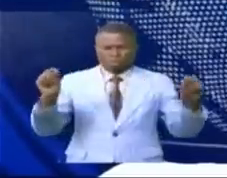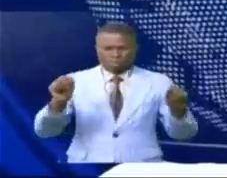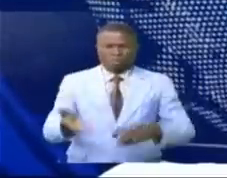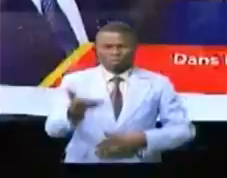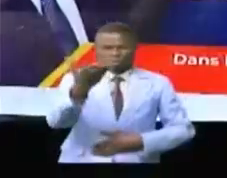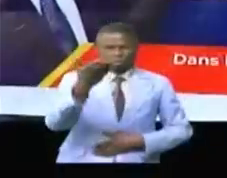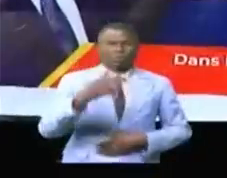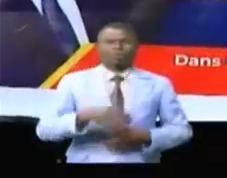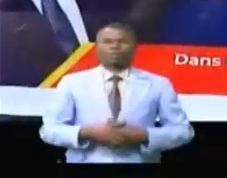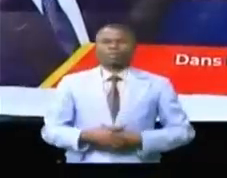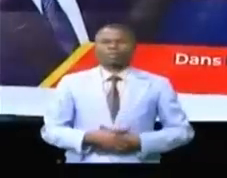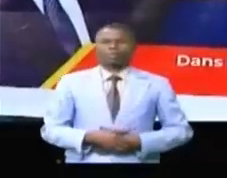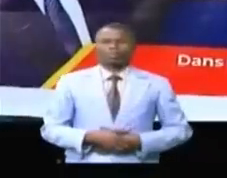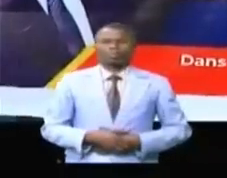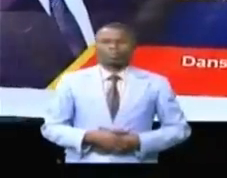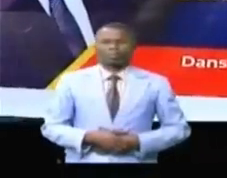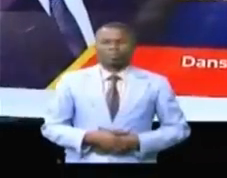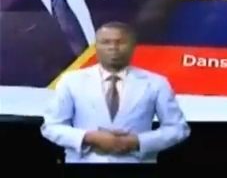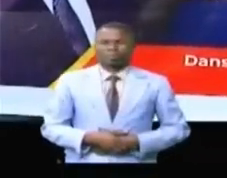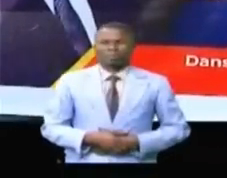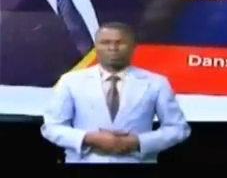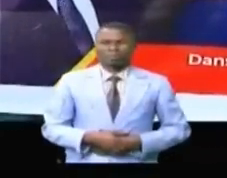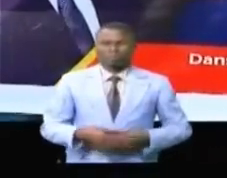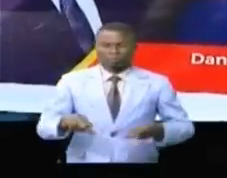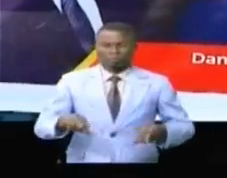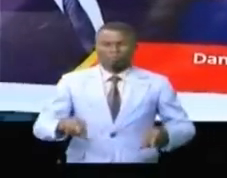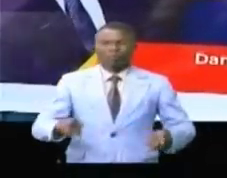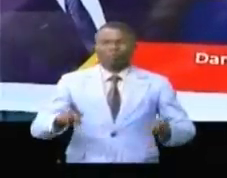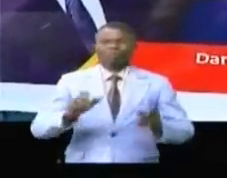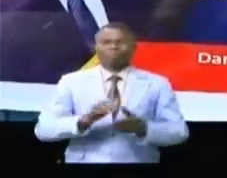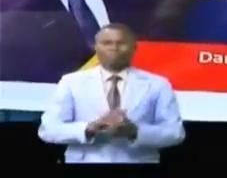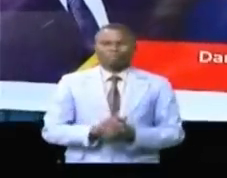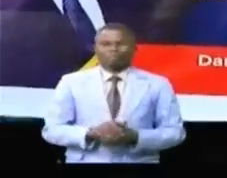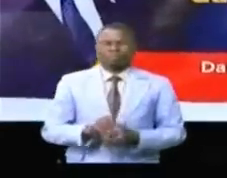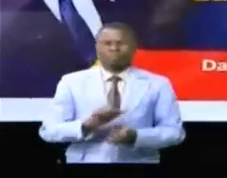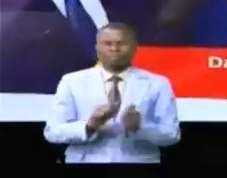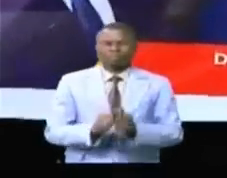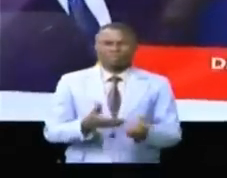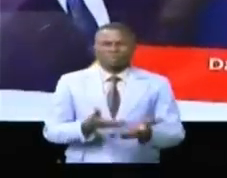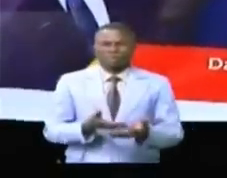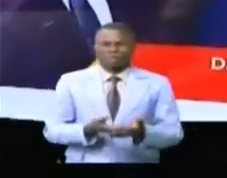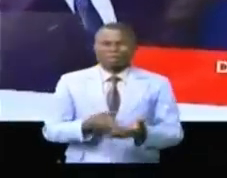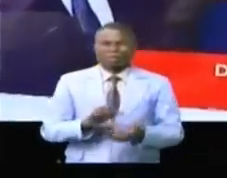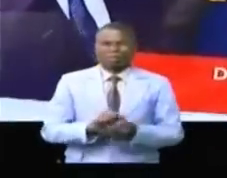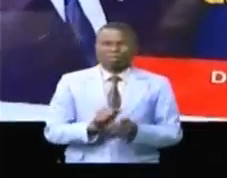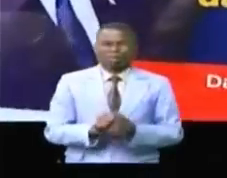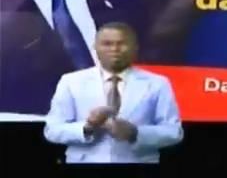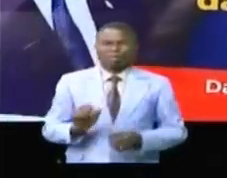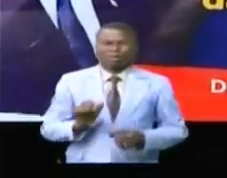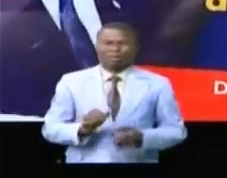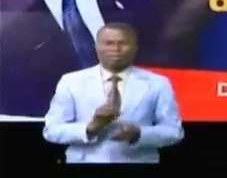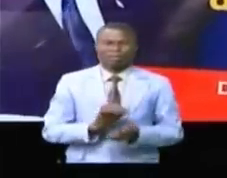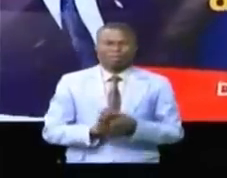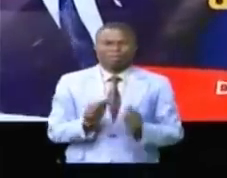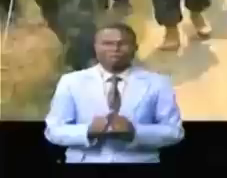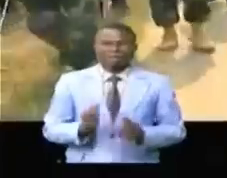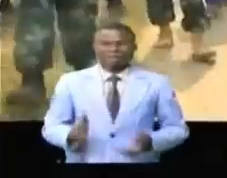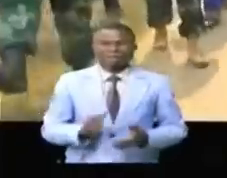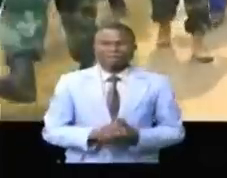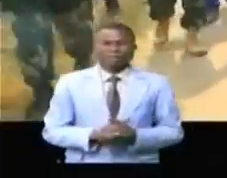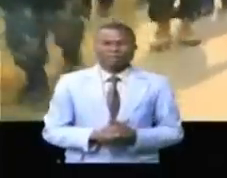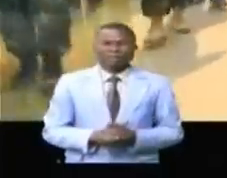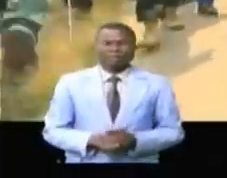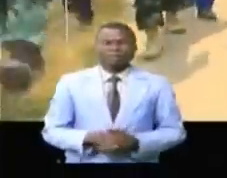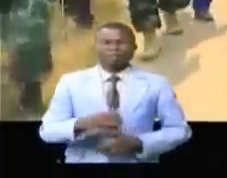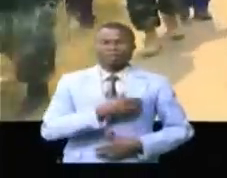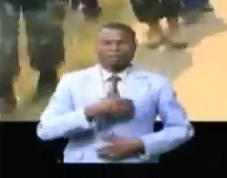Suivez. Sous les hauts patronages du président de la République et chef de l'État, Félix-Antoine Tshisekedi Tshilombo,